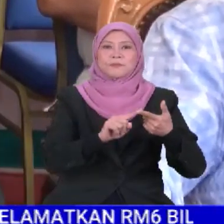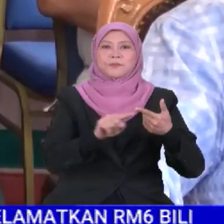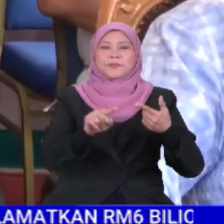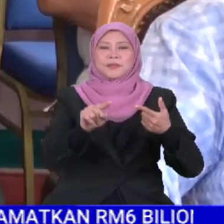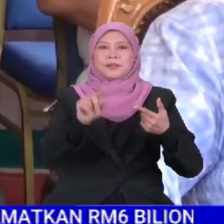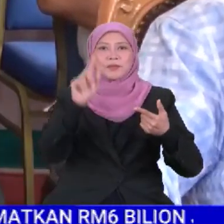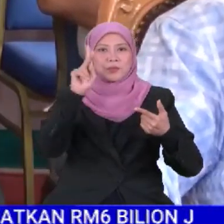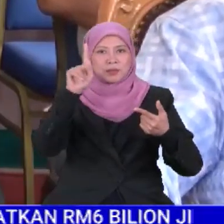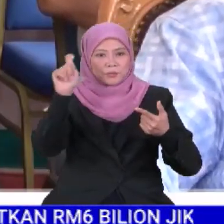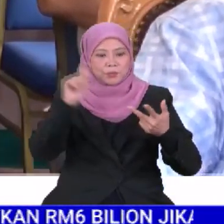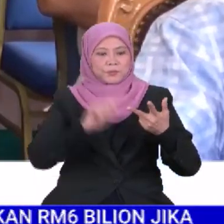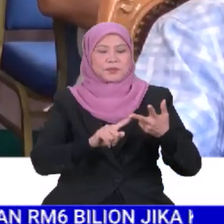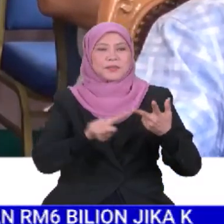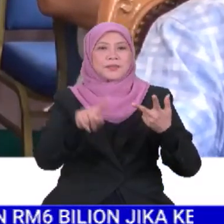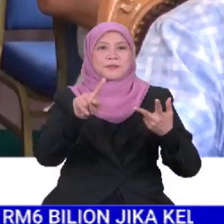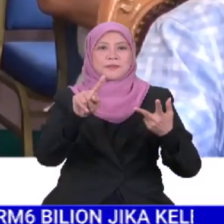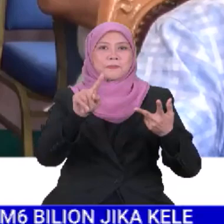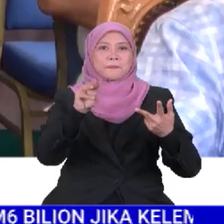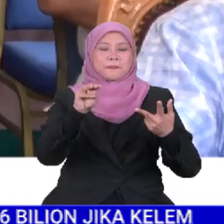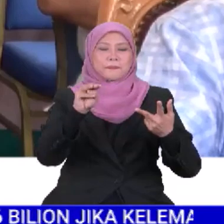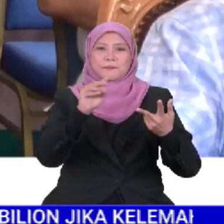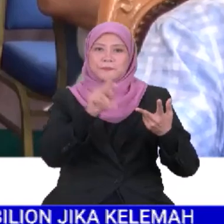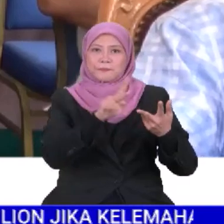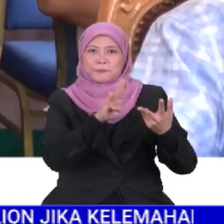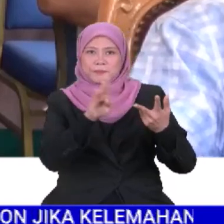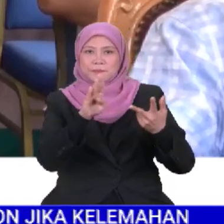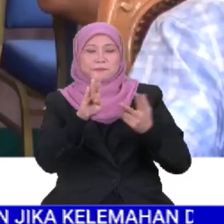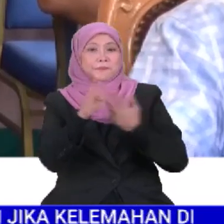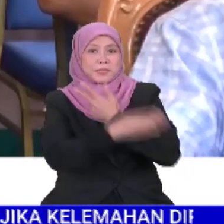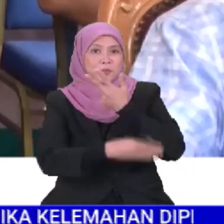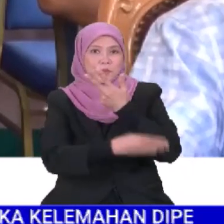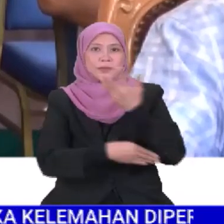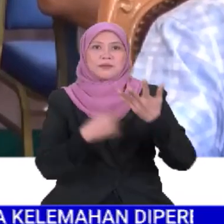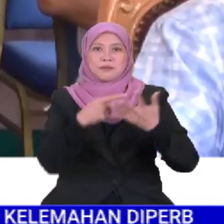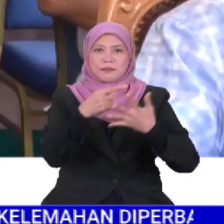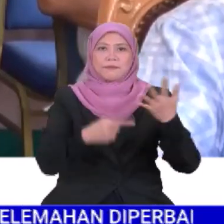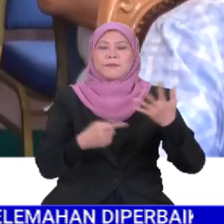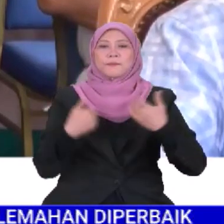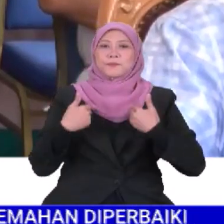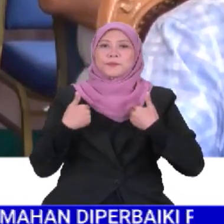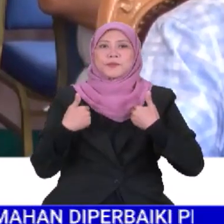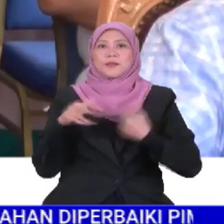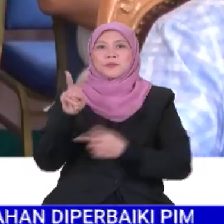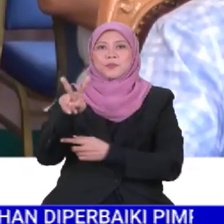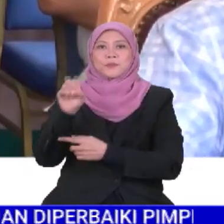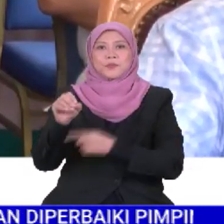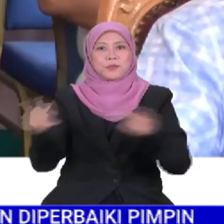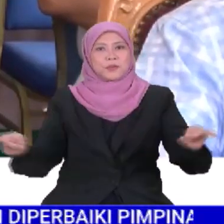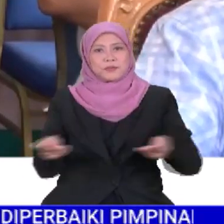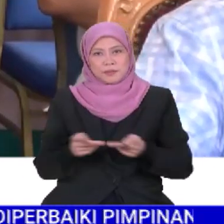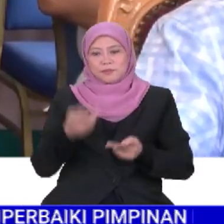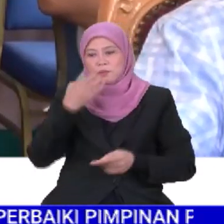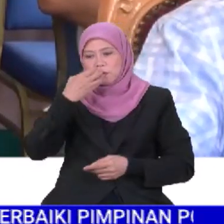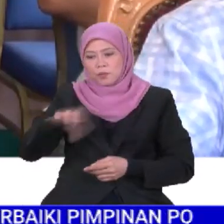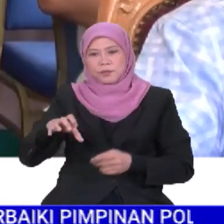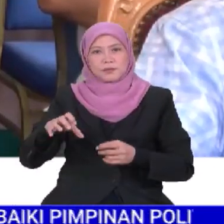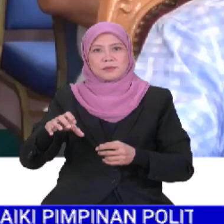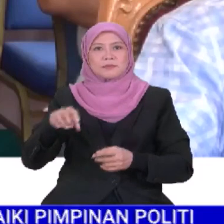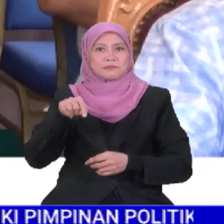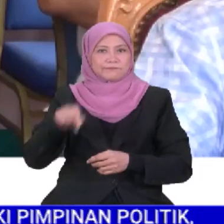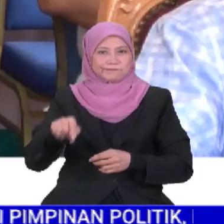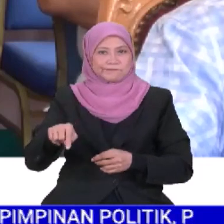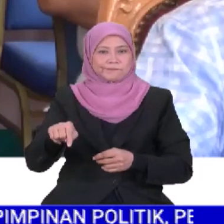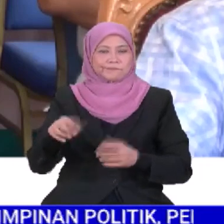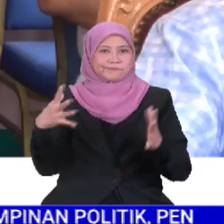Besut. Manakala kawasan black spot adalah 20 kawasan. Kita akan menempatkan rondaan